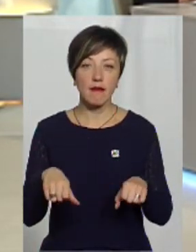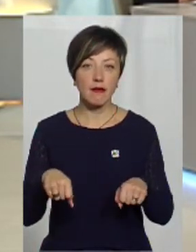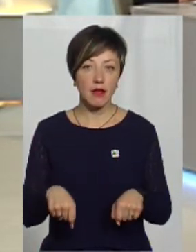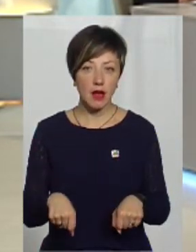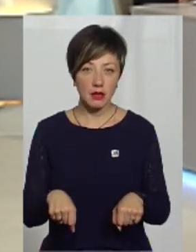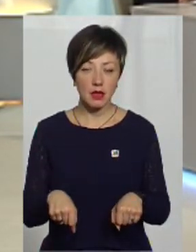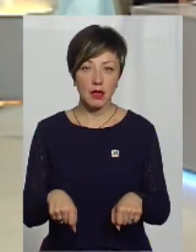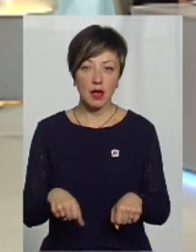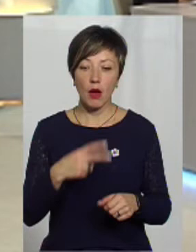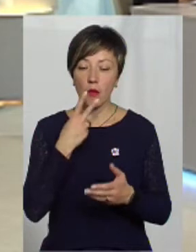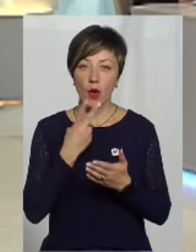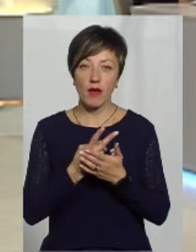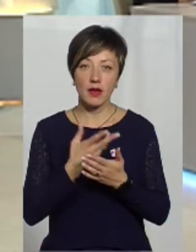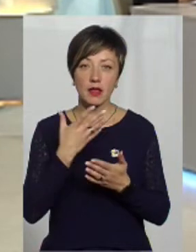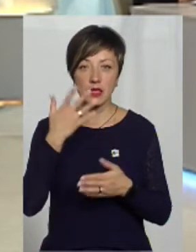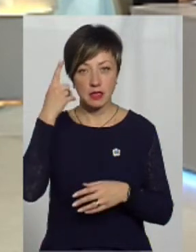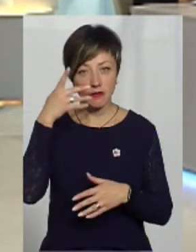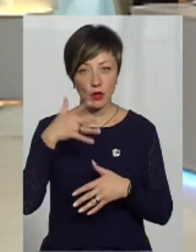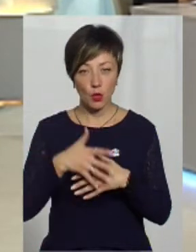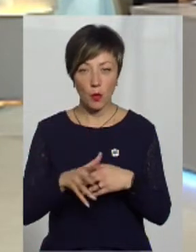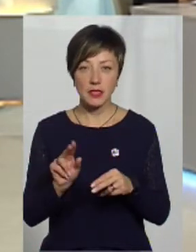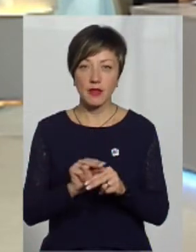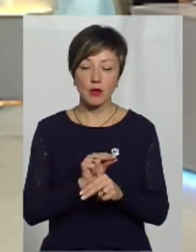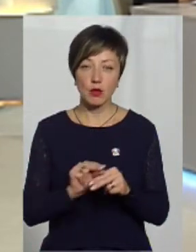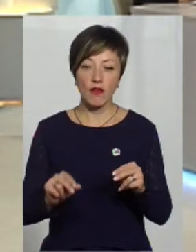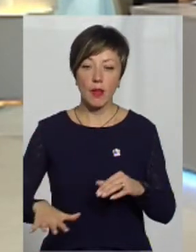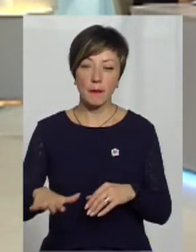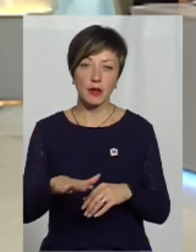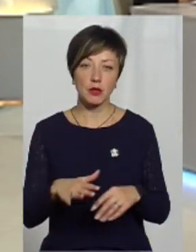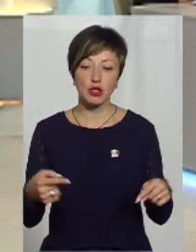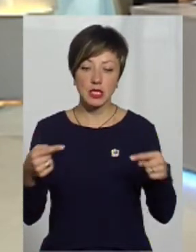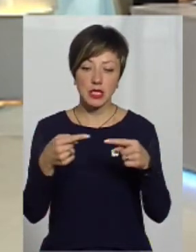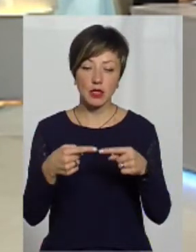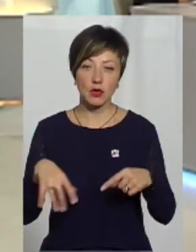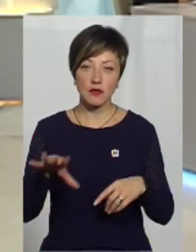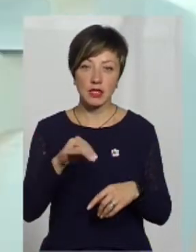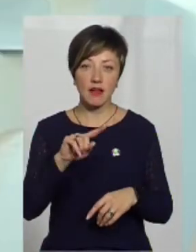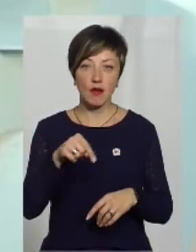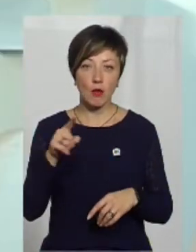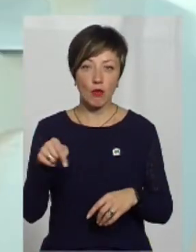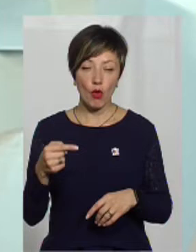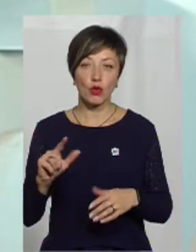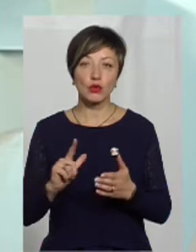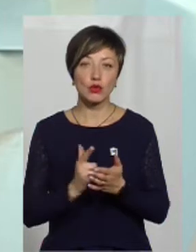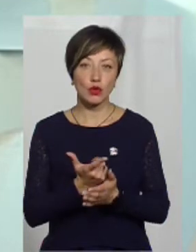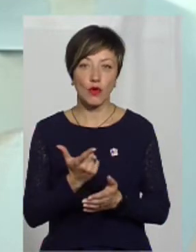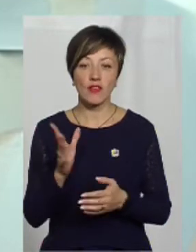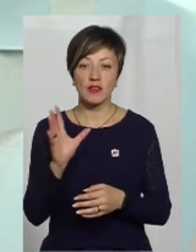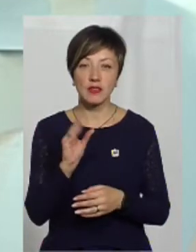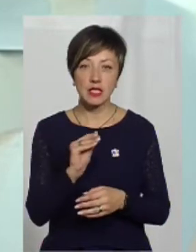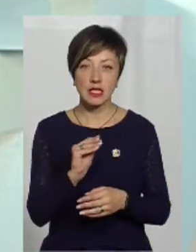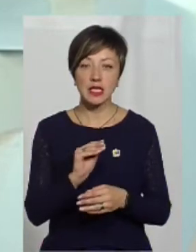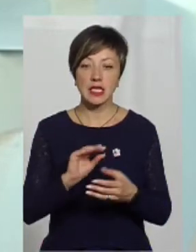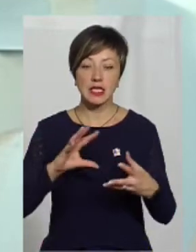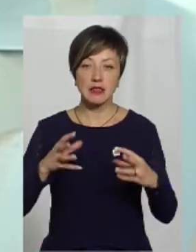влада проявила свідомість, відремонтувала приміщення згідно всіх вимог. Знову ж таки, всі